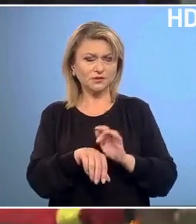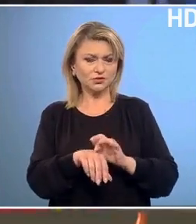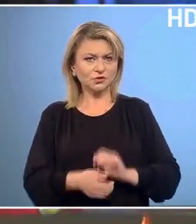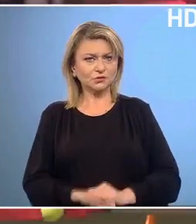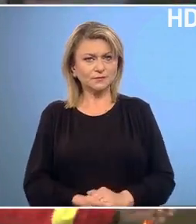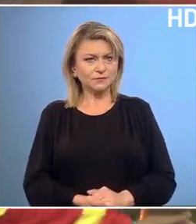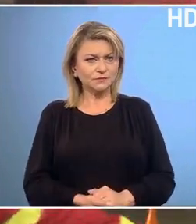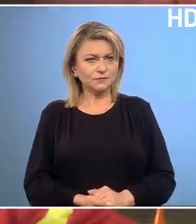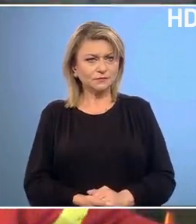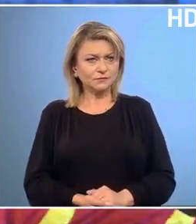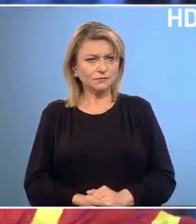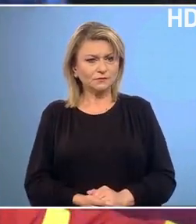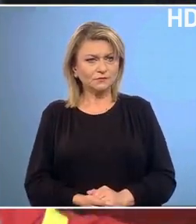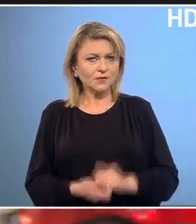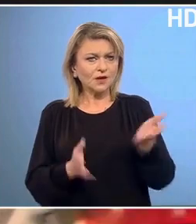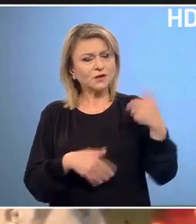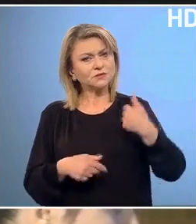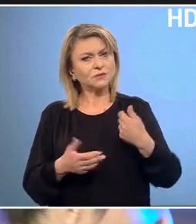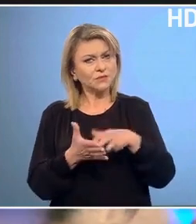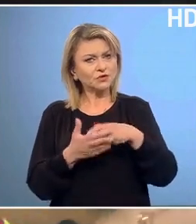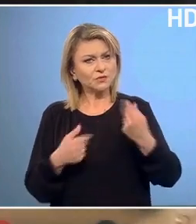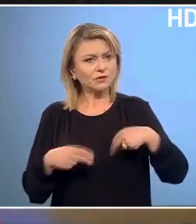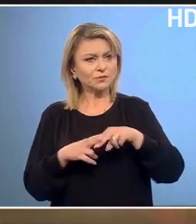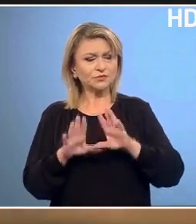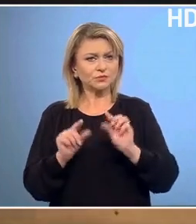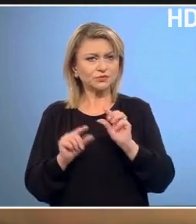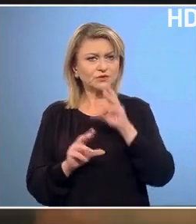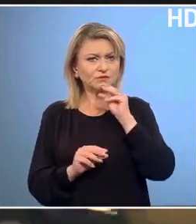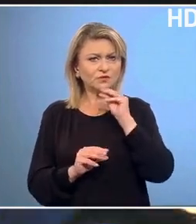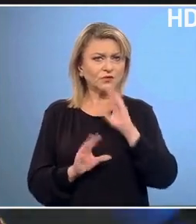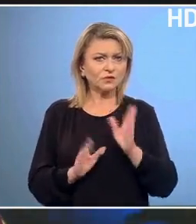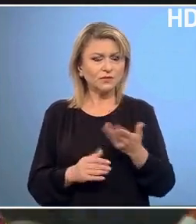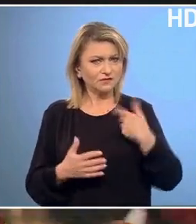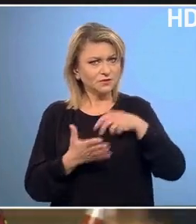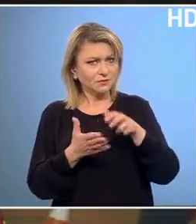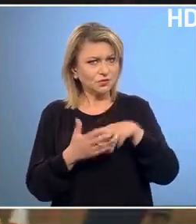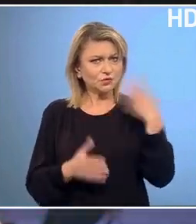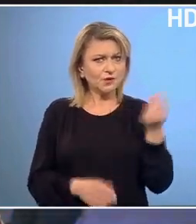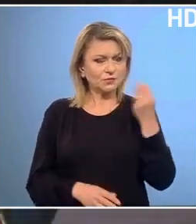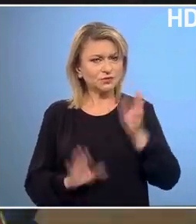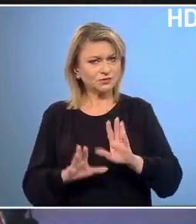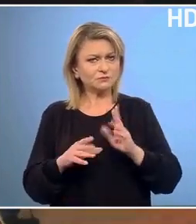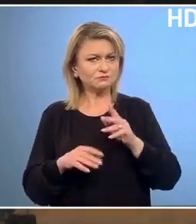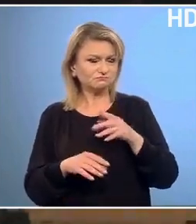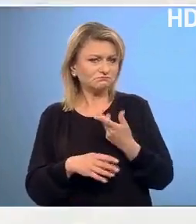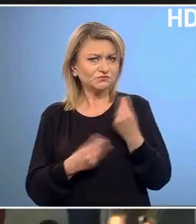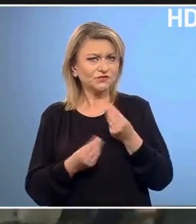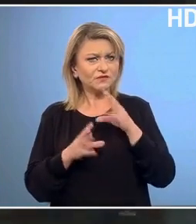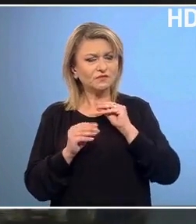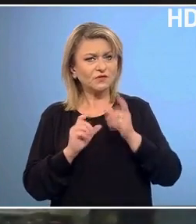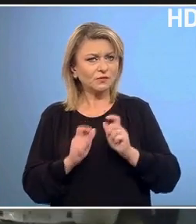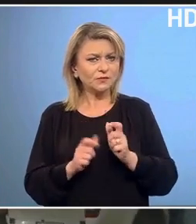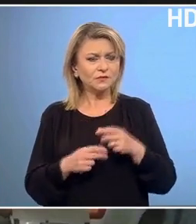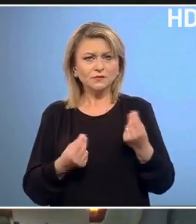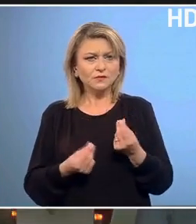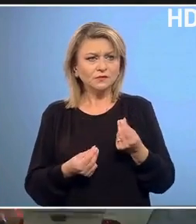medicilor. Hai să mergem în ambulanță să stăm un pic de vorbă. Unde sunt ei în mașină? Vrei să mergem în ambulanță să stăm de vorbă? Nu vreau. Cu cine ați